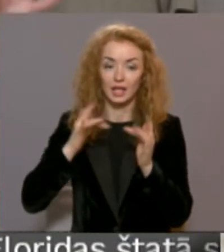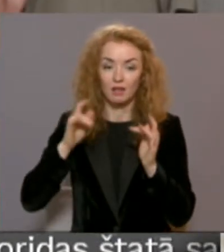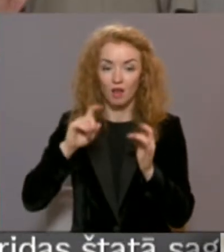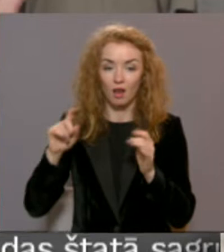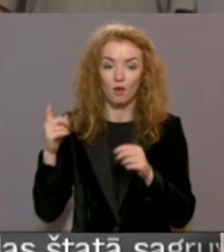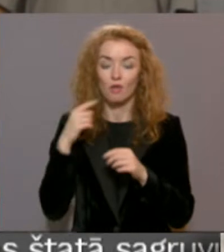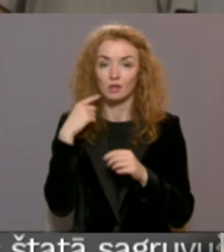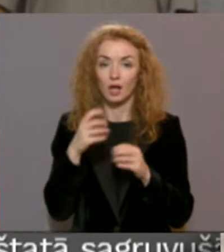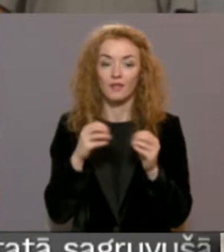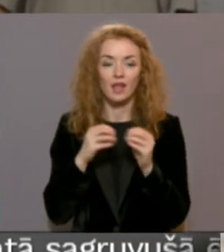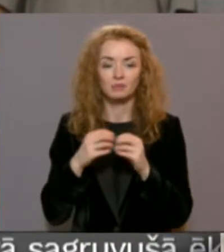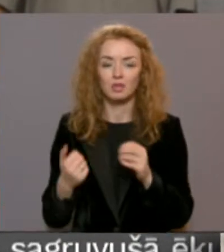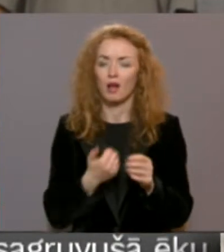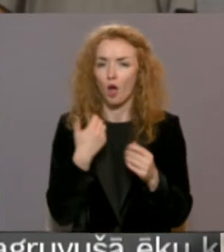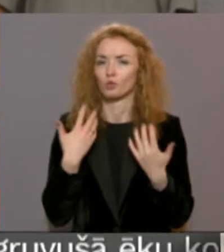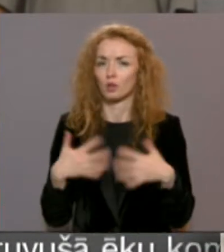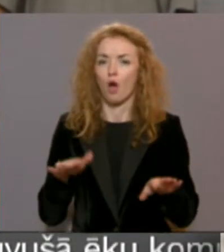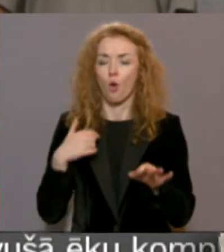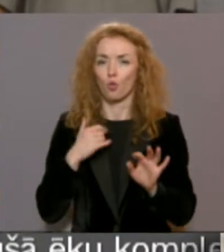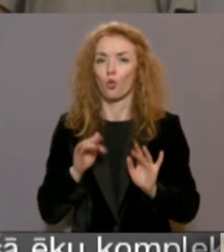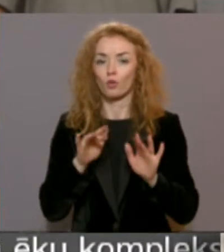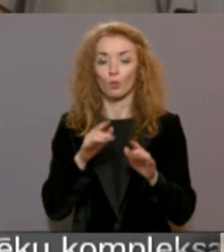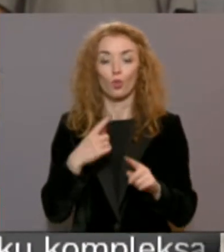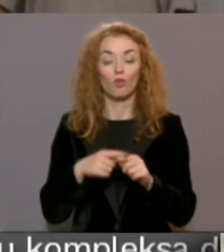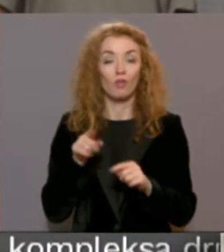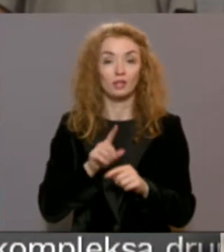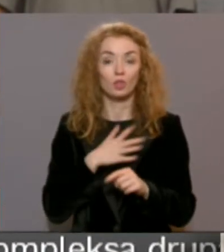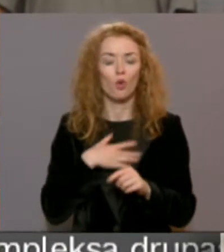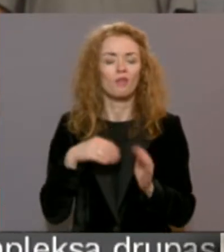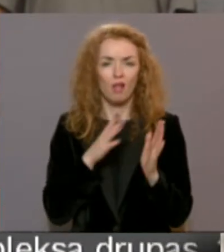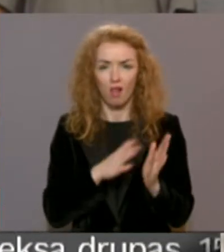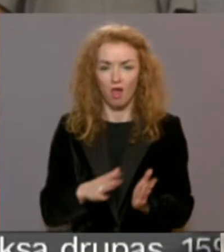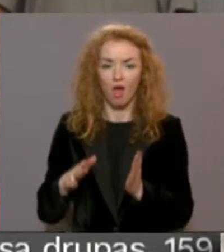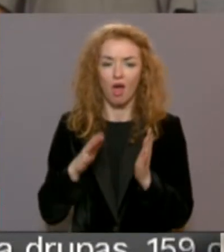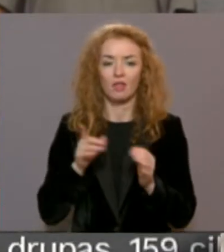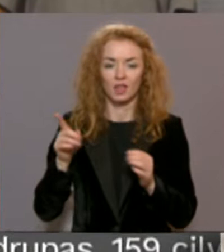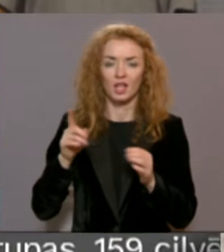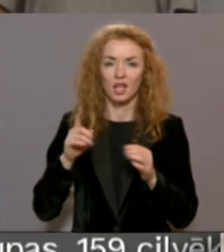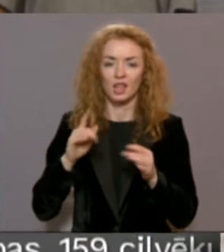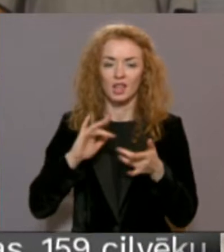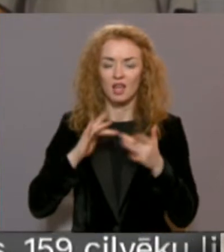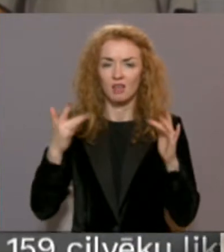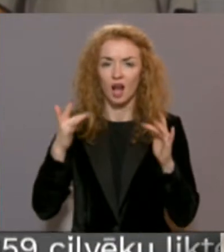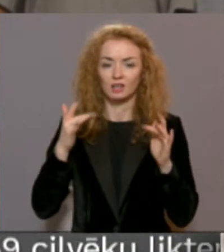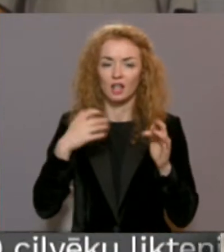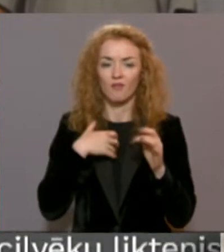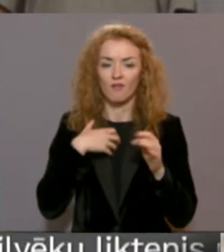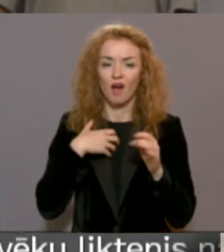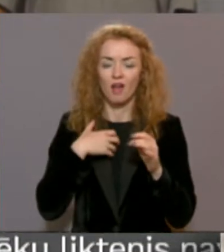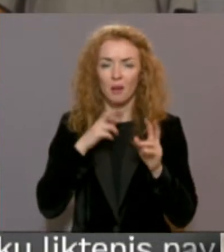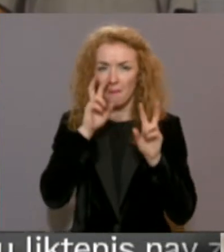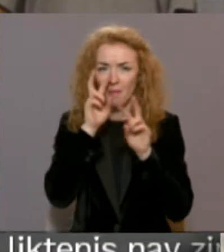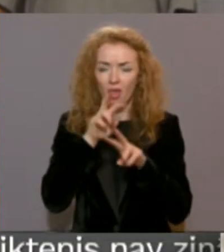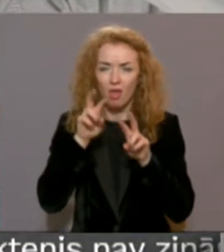tik kādus 10 gadus ar to nodarbojos jau, un tas ir lēni tieši tā digitalizācija, jo tiešām